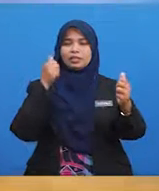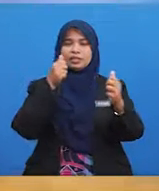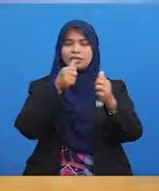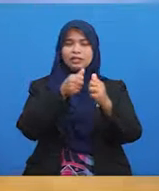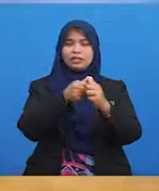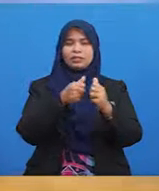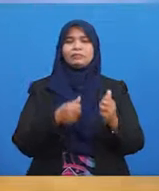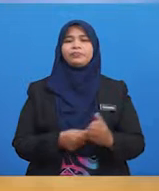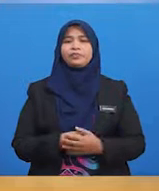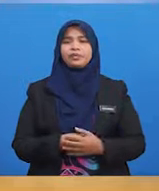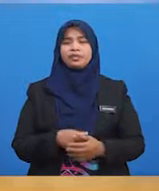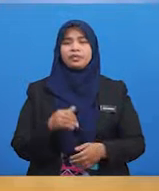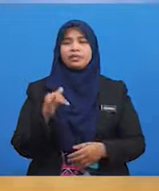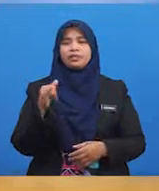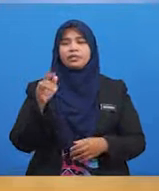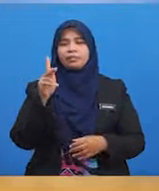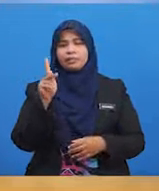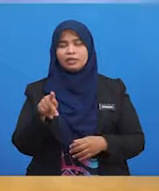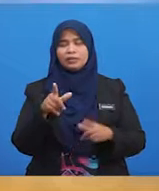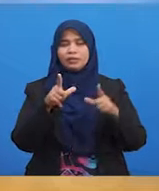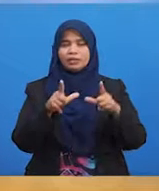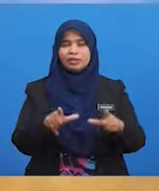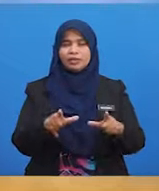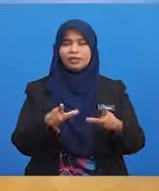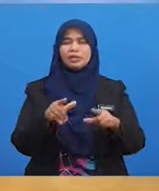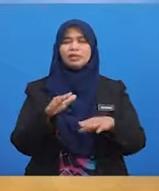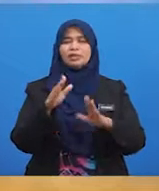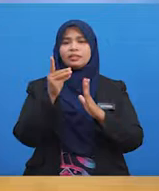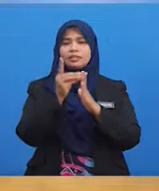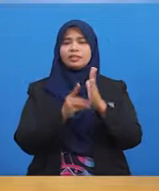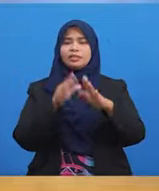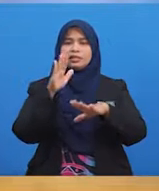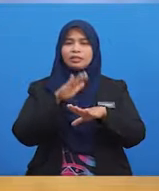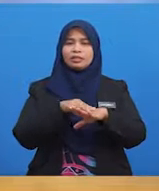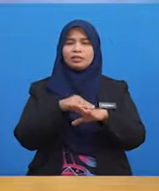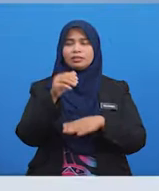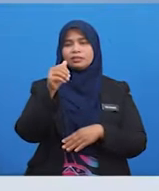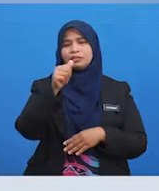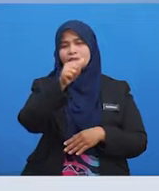Ia perlu diletakkan di atas huruf alif.